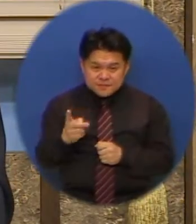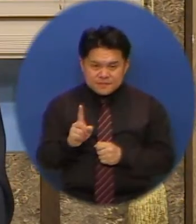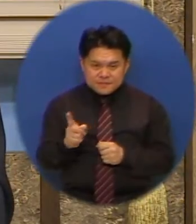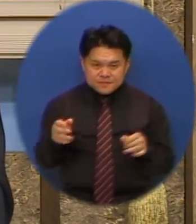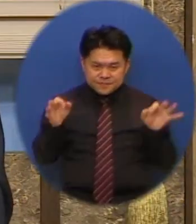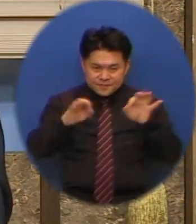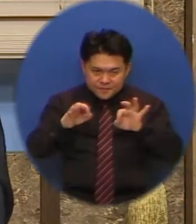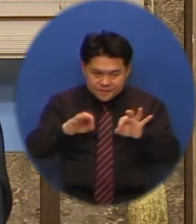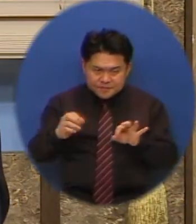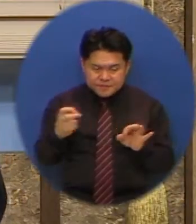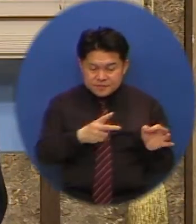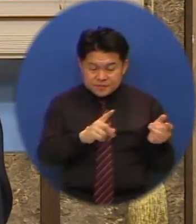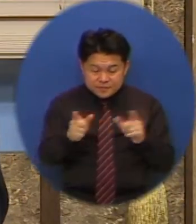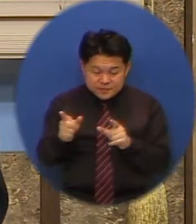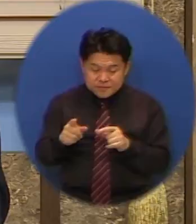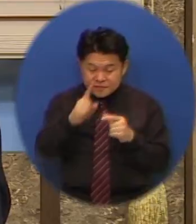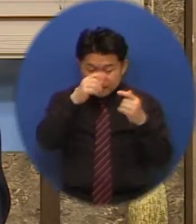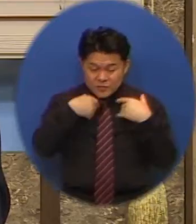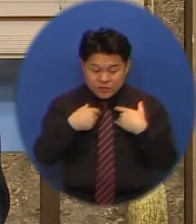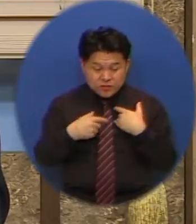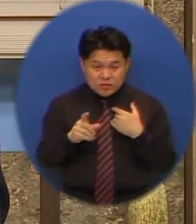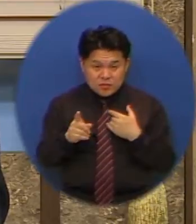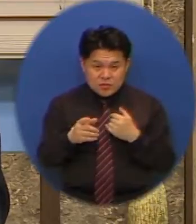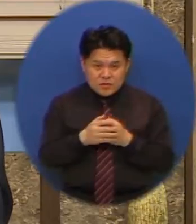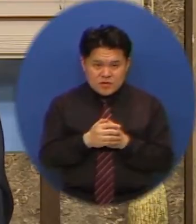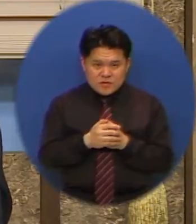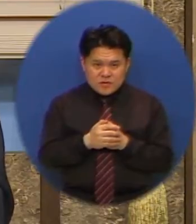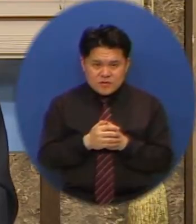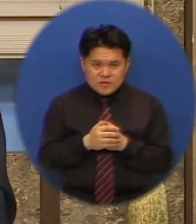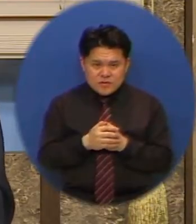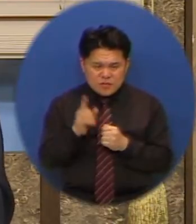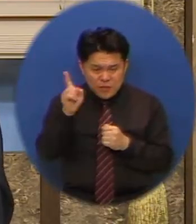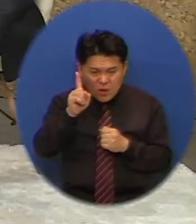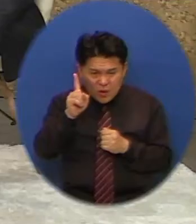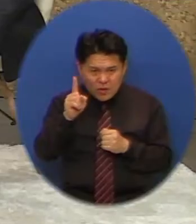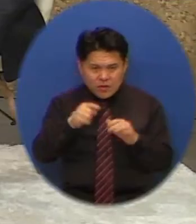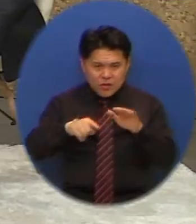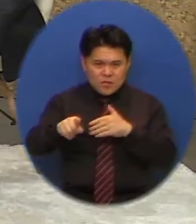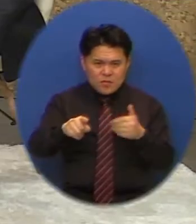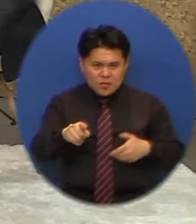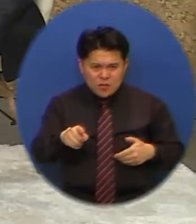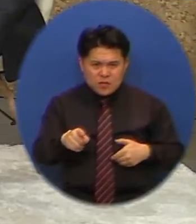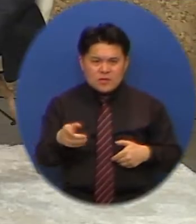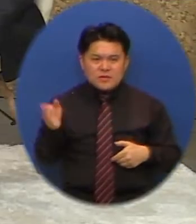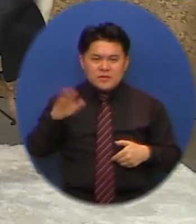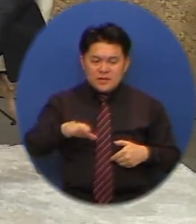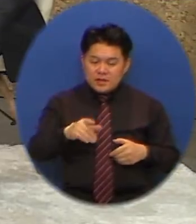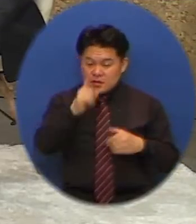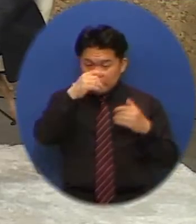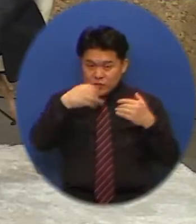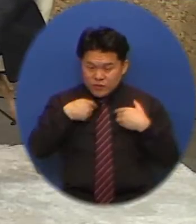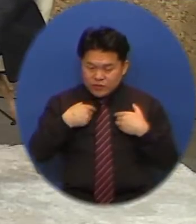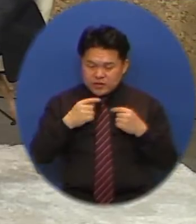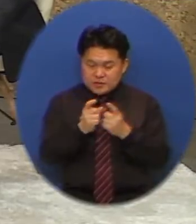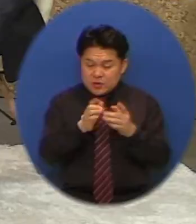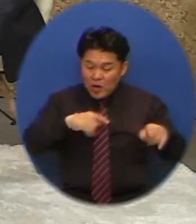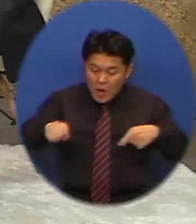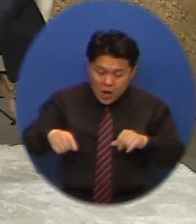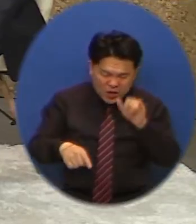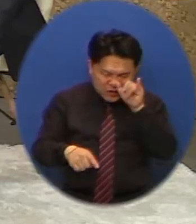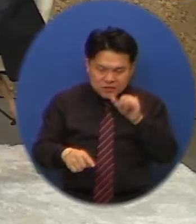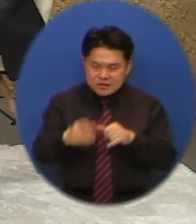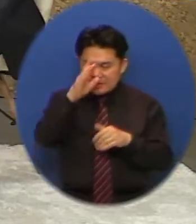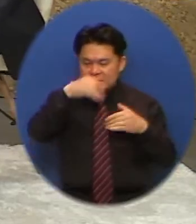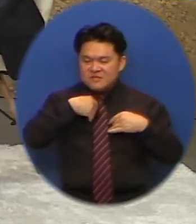모금이라든지 뭐 이런 게 정부가 반드시 있어야 되는데 모두가 정부가 하면은 이게 이제 관치가 되는 거예요. 예. 옛날에